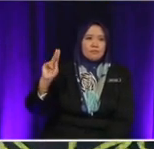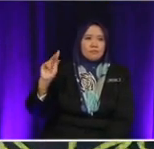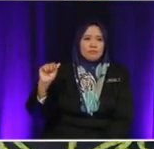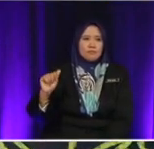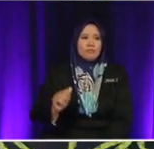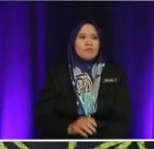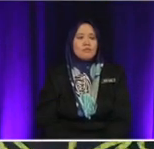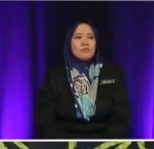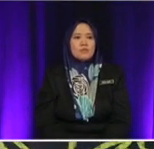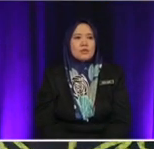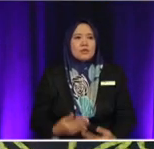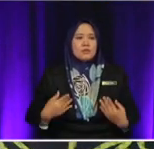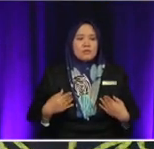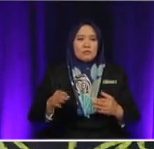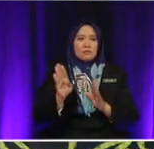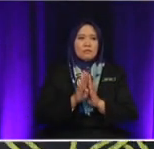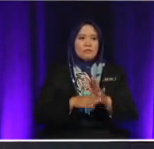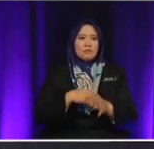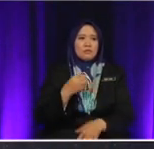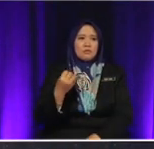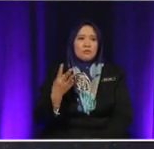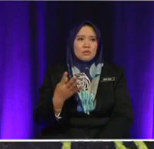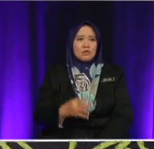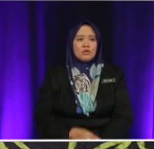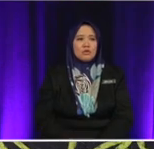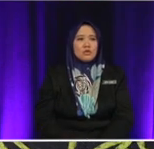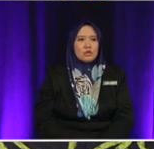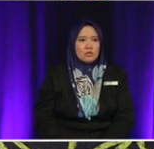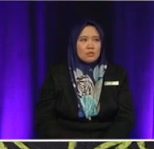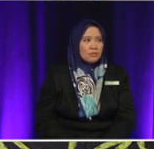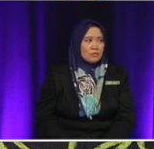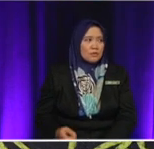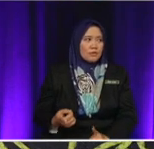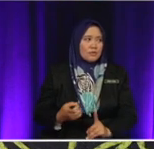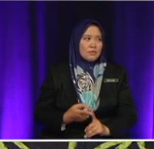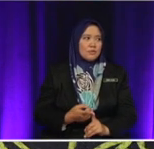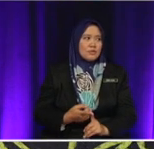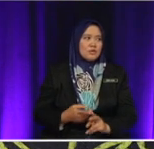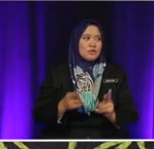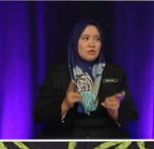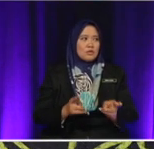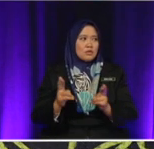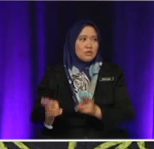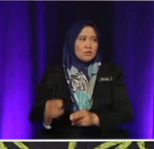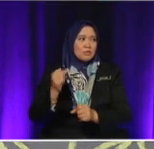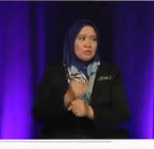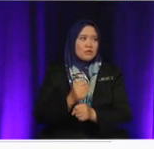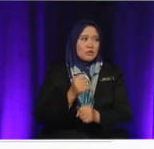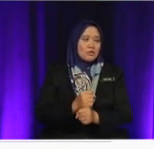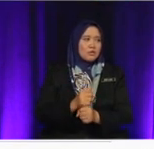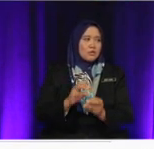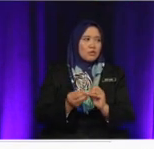yang kita kena tengok untuk membangunkan kumpulan dinamik. Yang pertama, rancangan pekerjaan. Yang kedua,